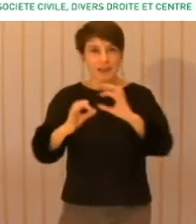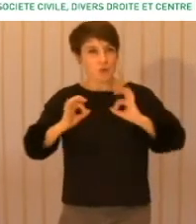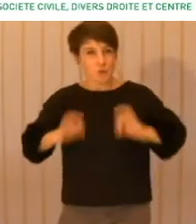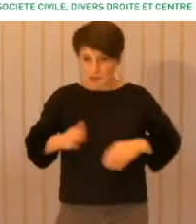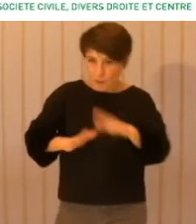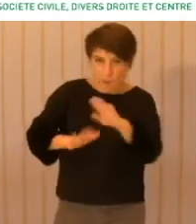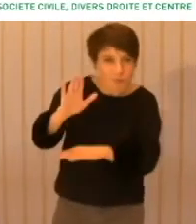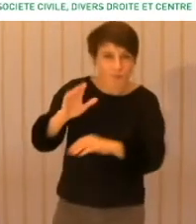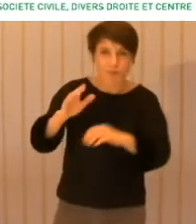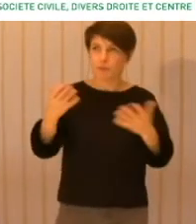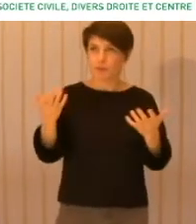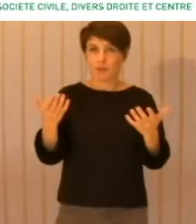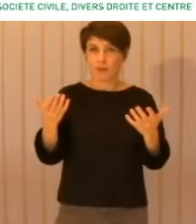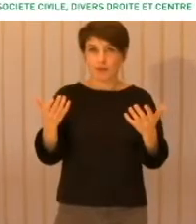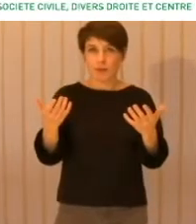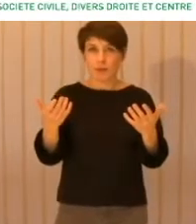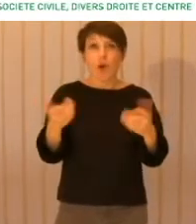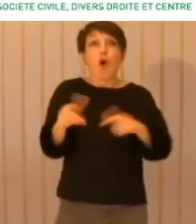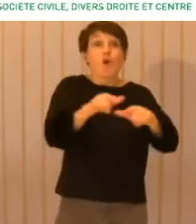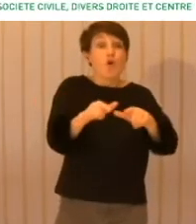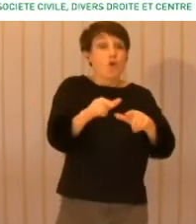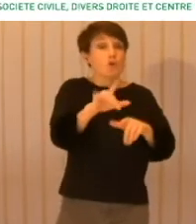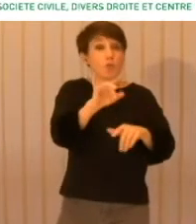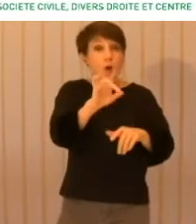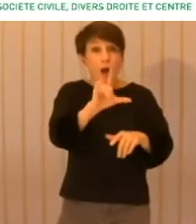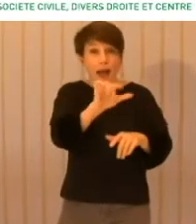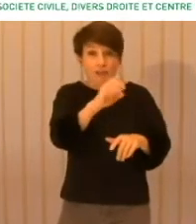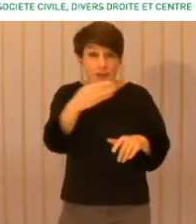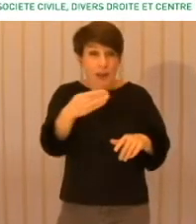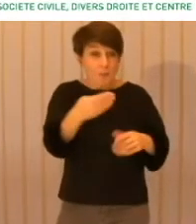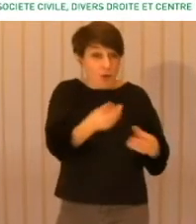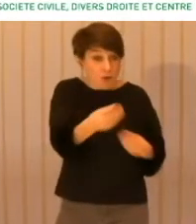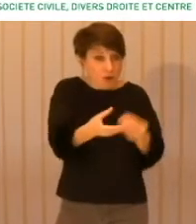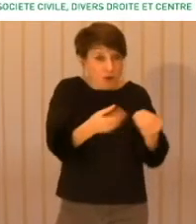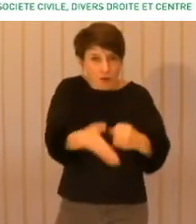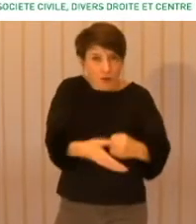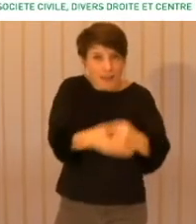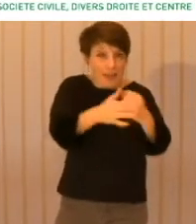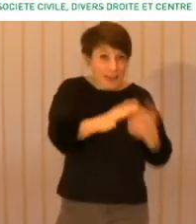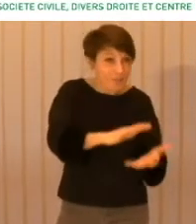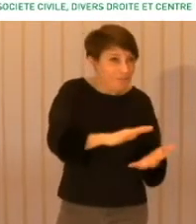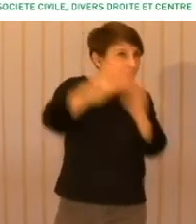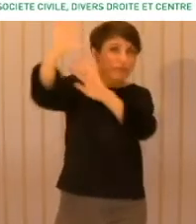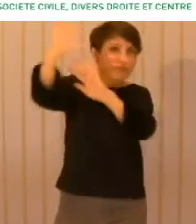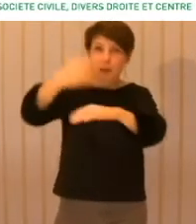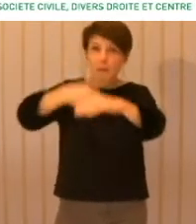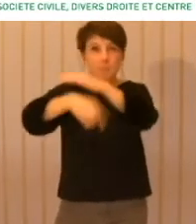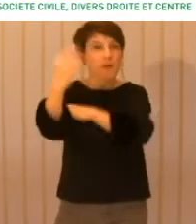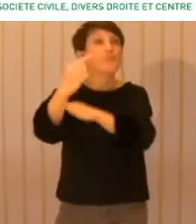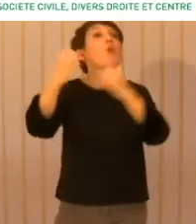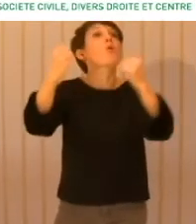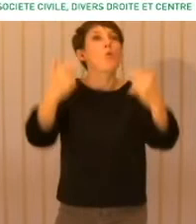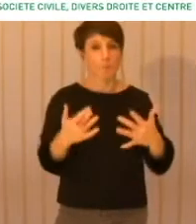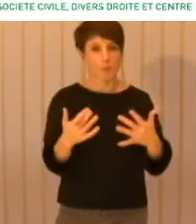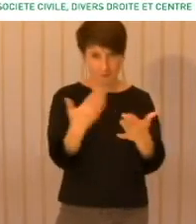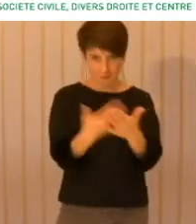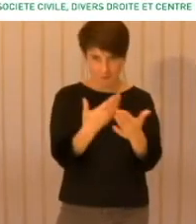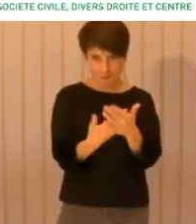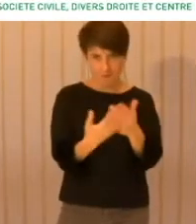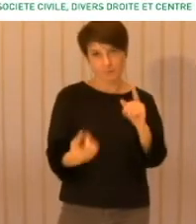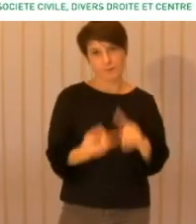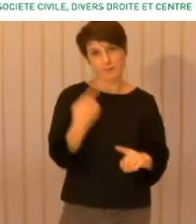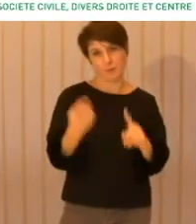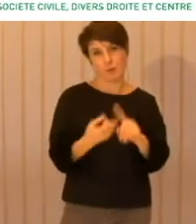d'habitants le logement très social a été une possibilité de sortie vers une situation améliorée. C'est ça qui est